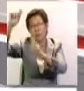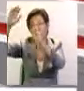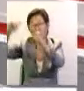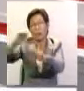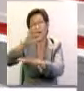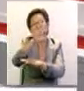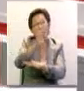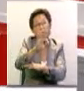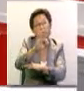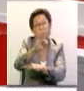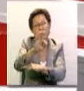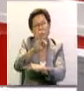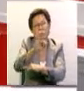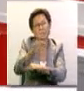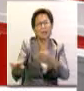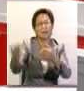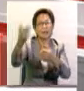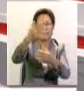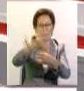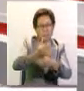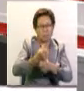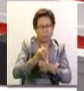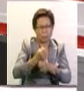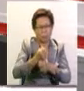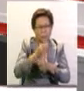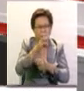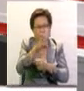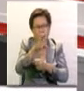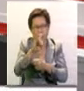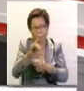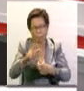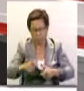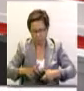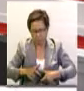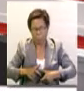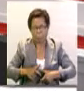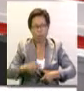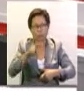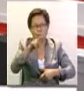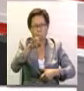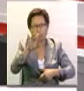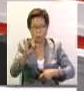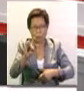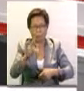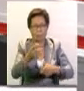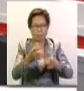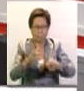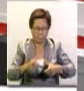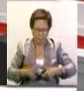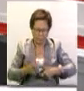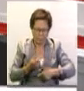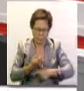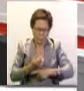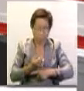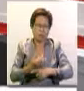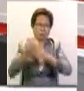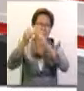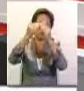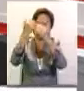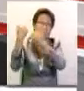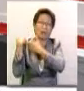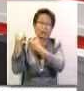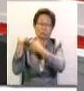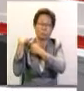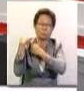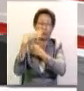9 yang disertai untuk merangkuk 68 pingat keseluruhan dan 28 daripadanya adalah pingat emas. Tanggungjawab